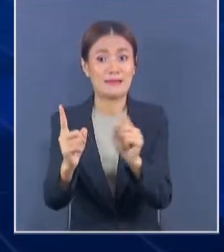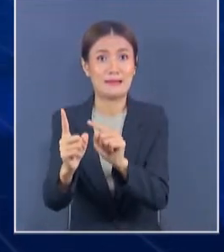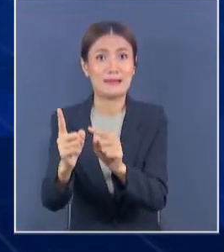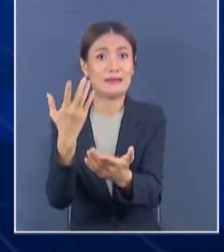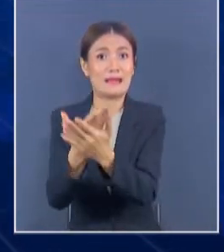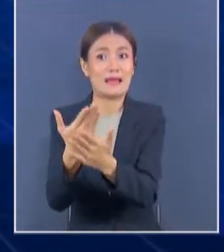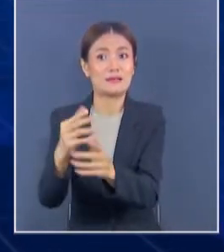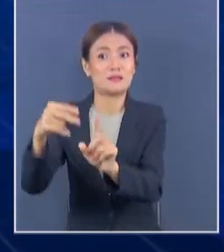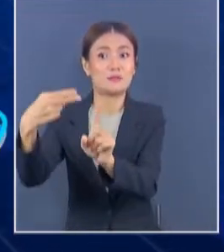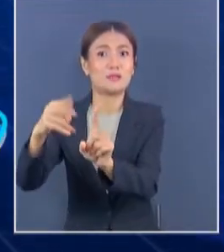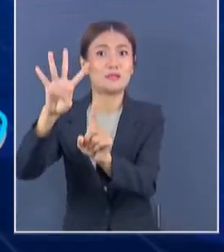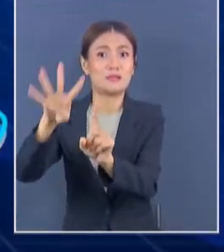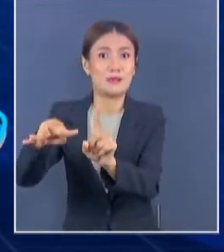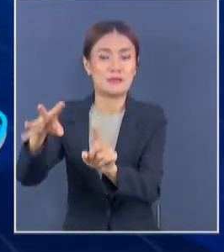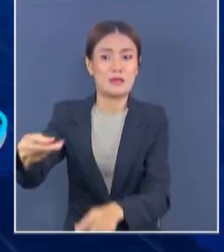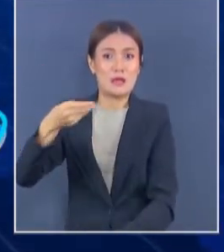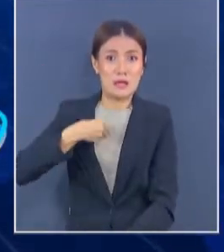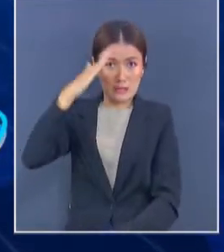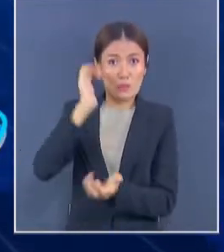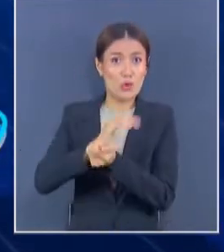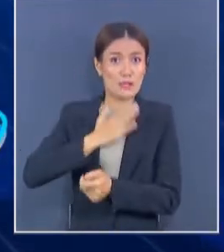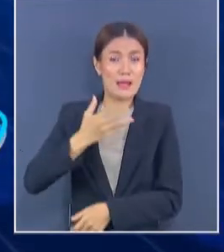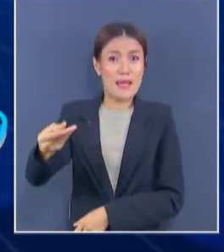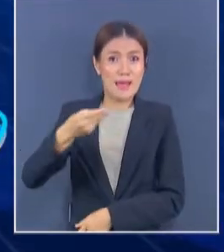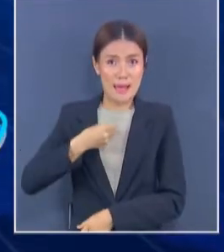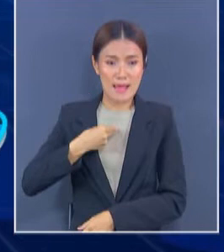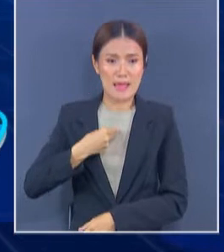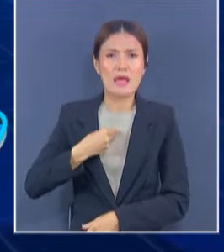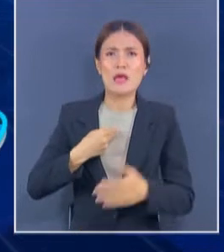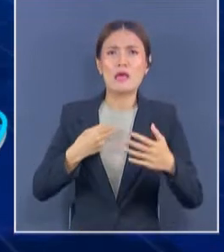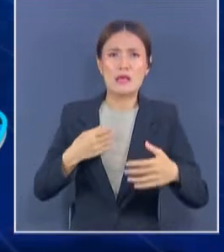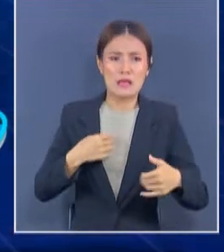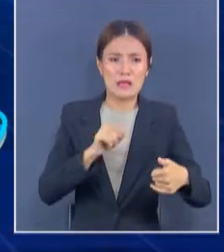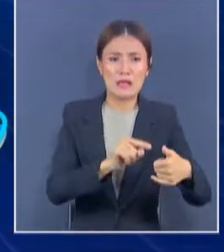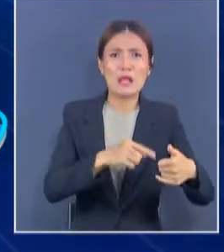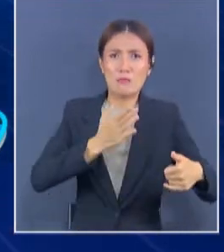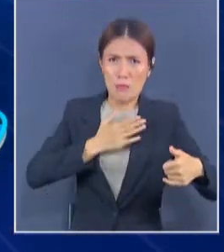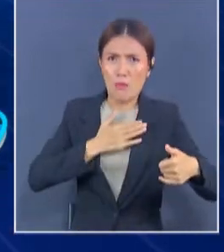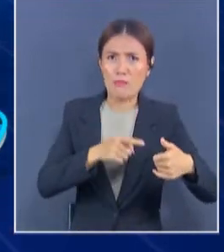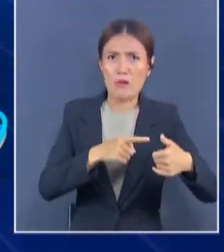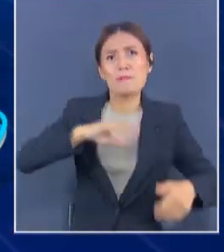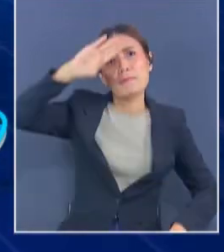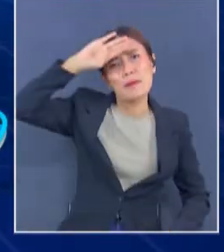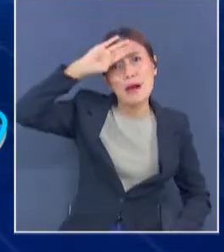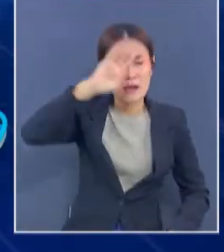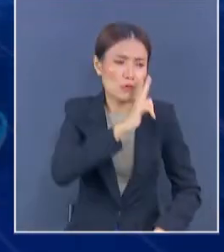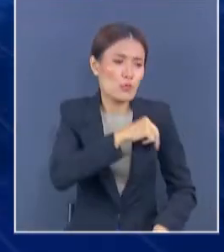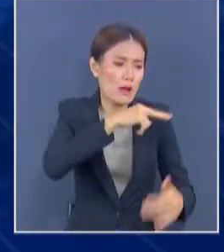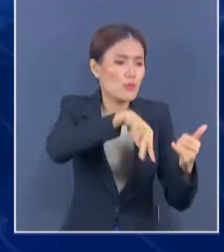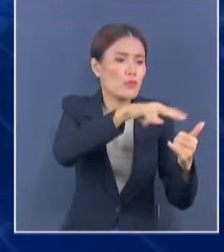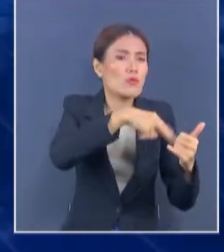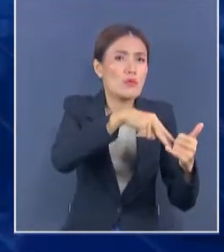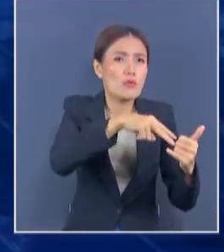กำหนด 1 4ใครของยาโรงบาลมาแหละที่รักสามารถแถค่ะ